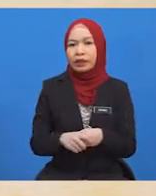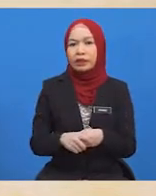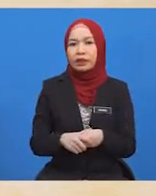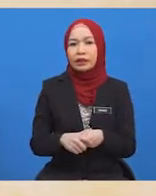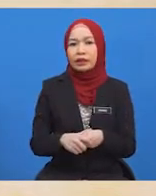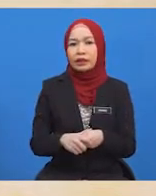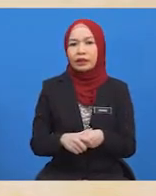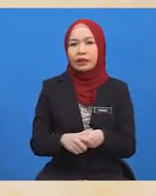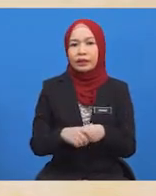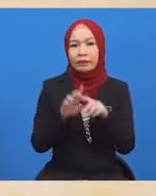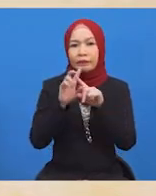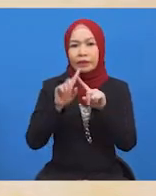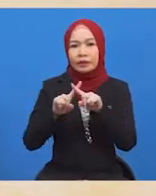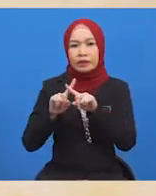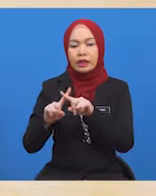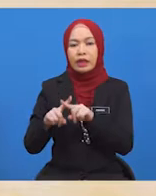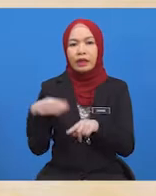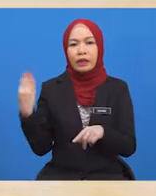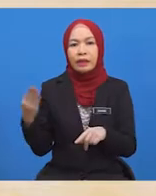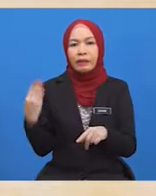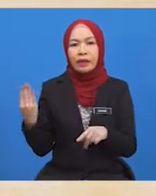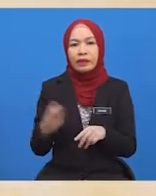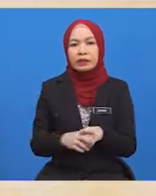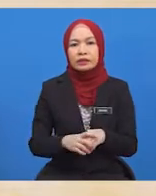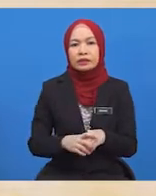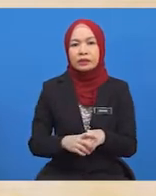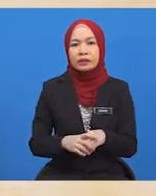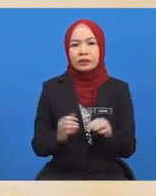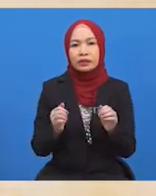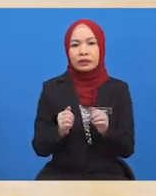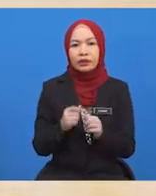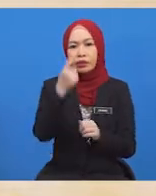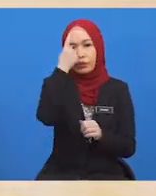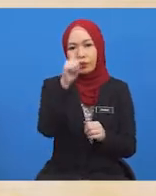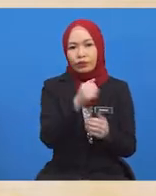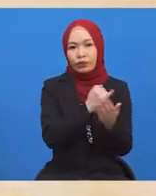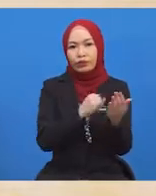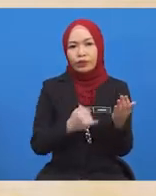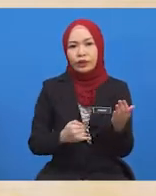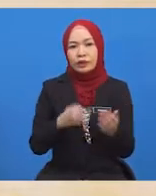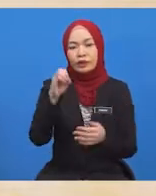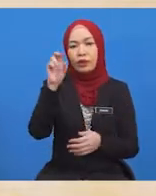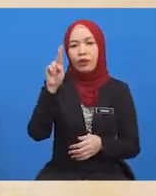normal dengan satah untuk melukis bentuk uncuran ortogon.